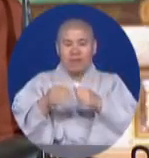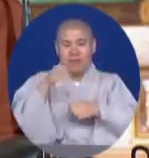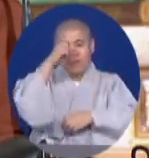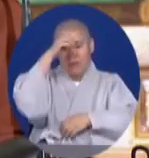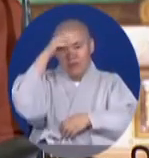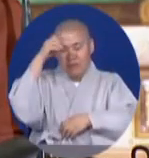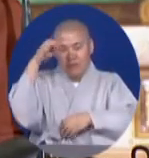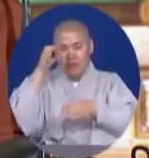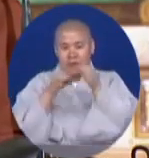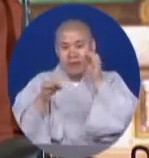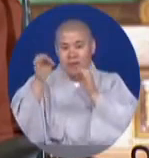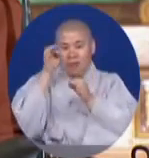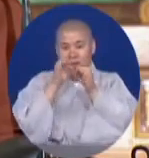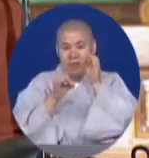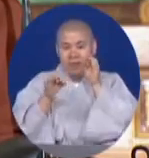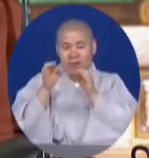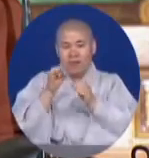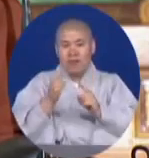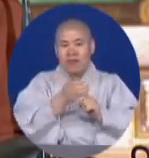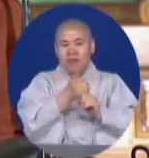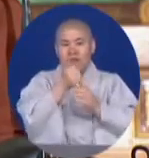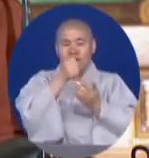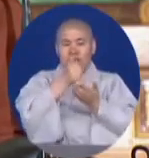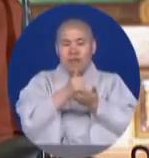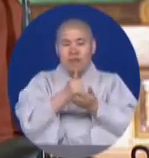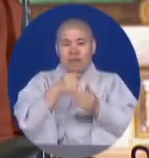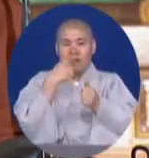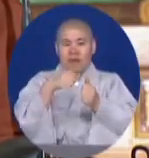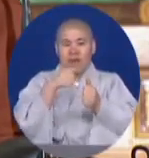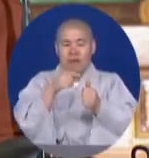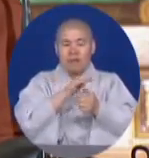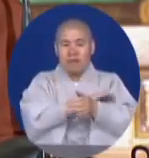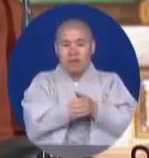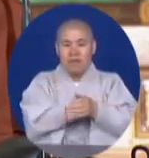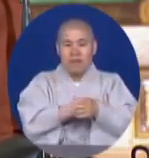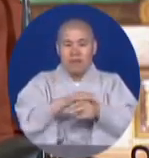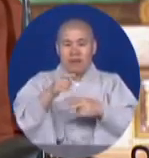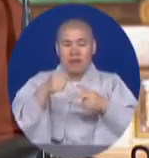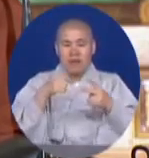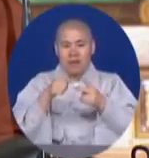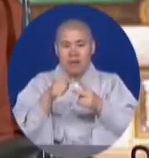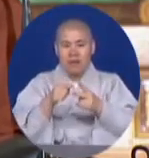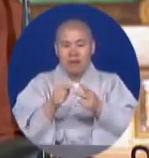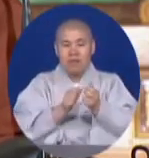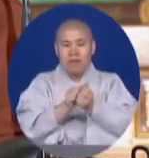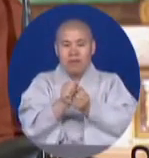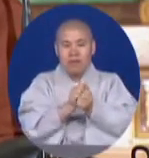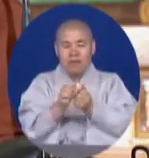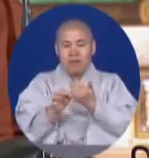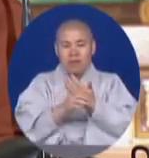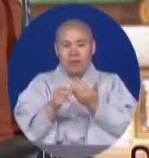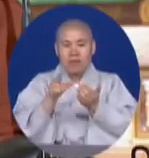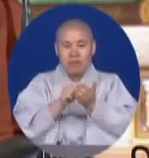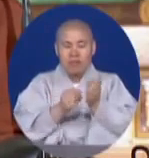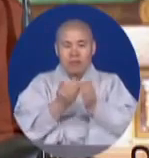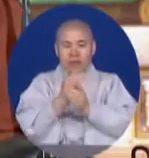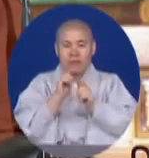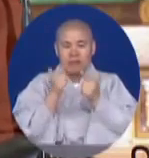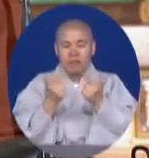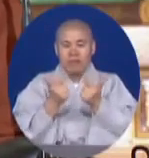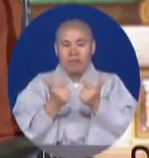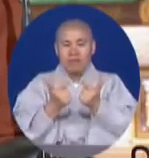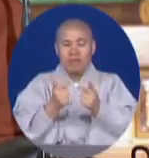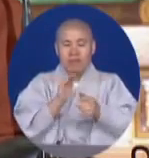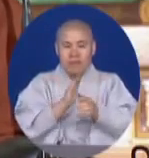등불을 찾아서 부처님의 가르침을 잘 이해를 해서 잘 닦으면 탈이 없는데